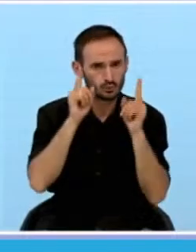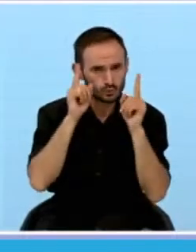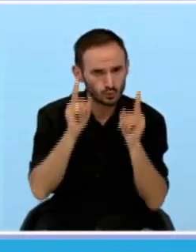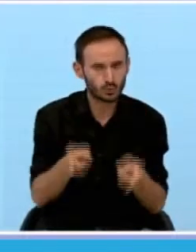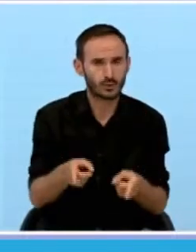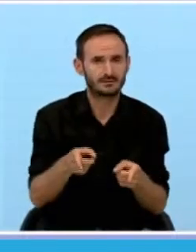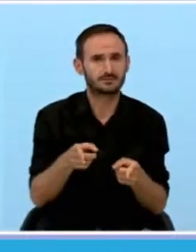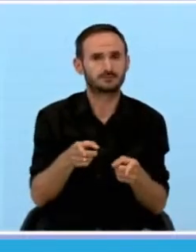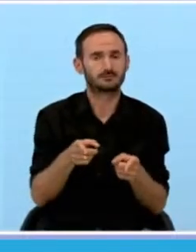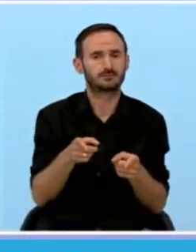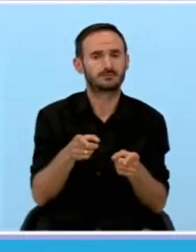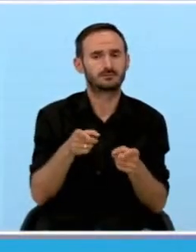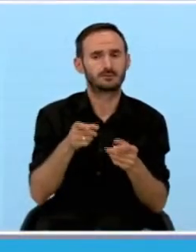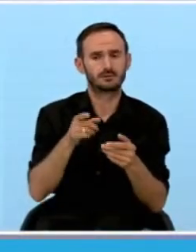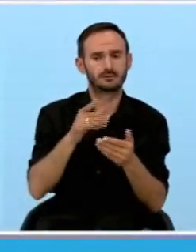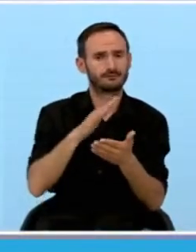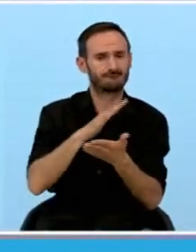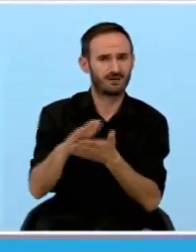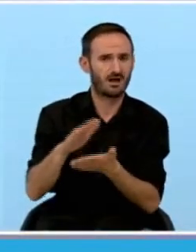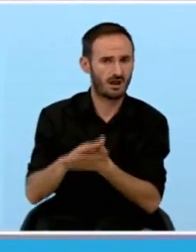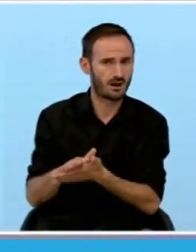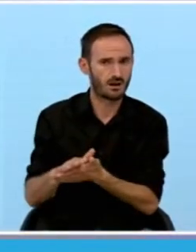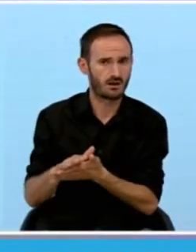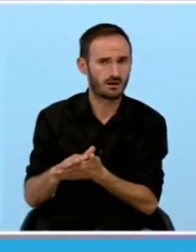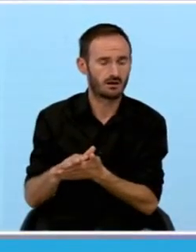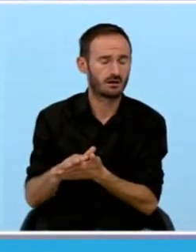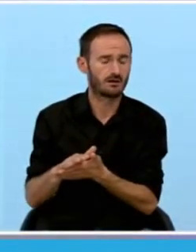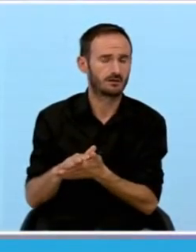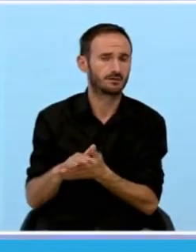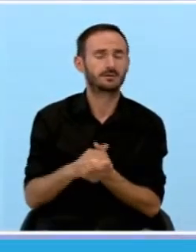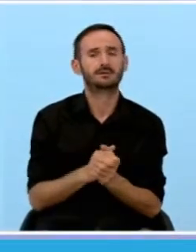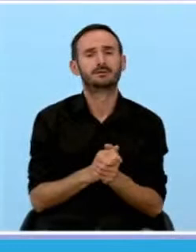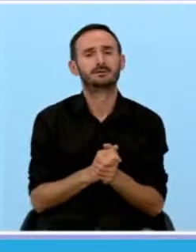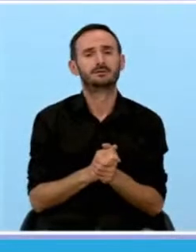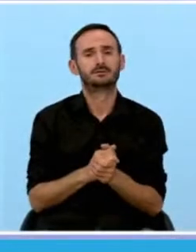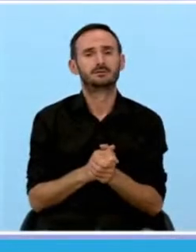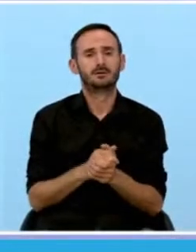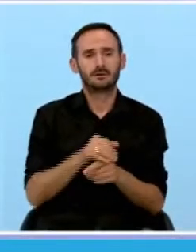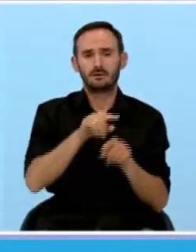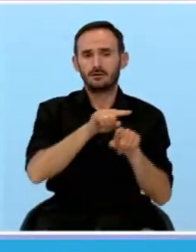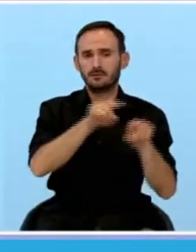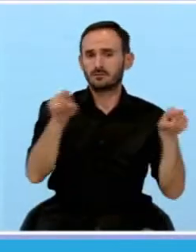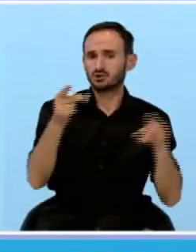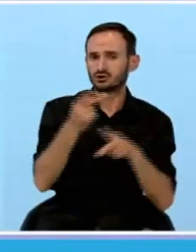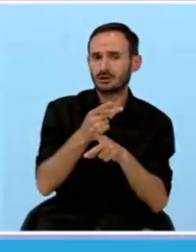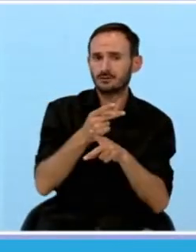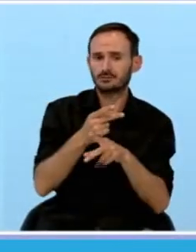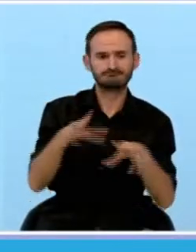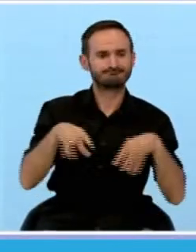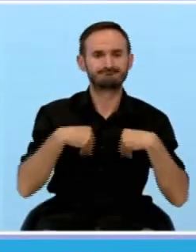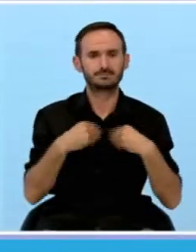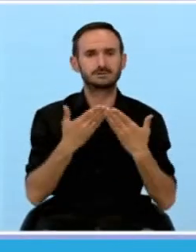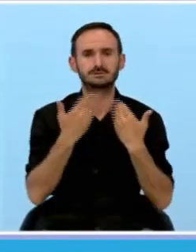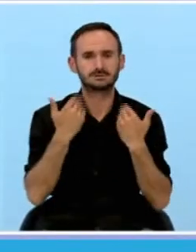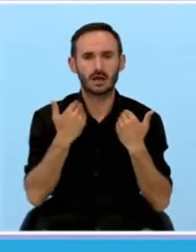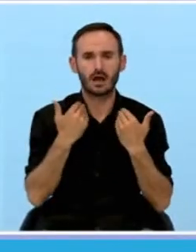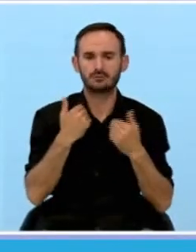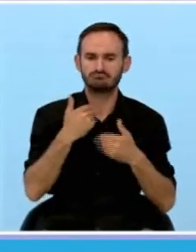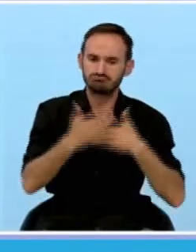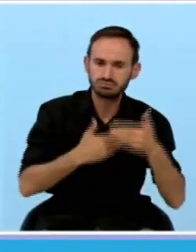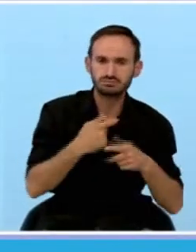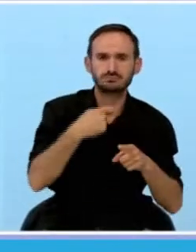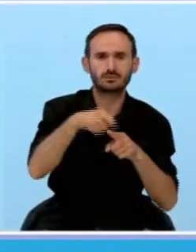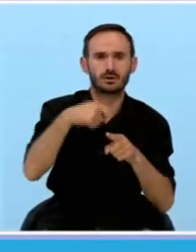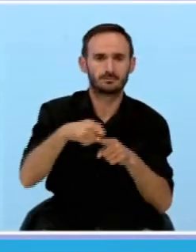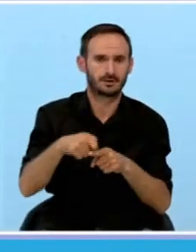pa mundur objektivisht mu arrit një gjë e tillë. Nuk kanë marrë në i veprim me sanu, pra është munges respektimit zbatimit